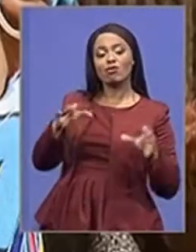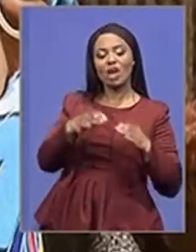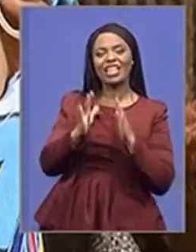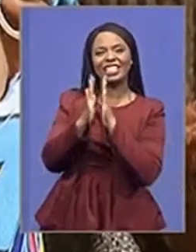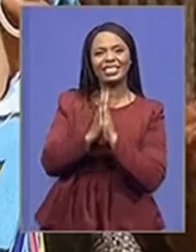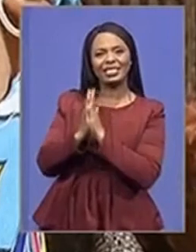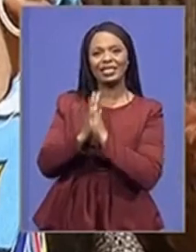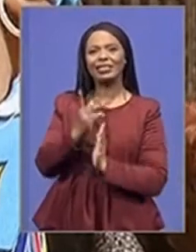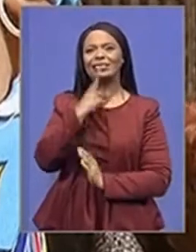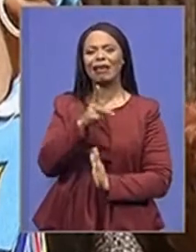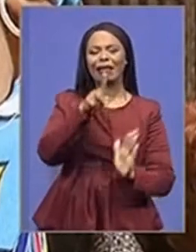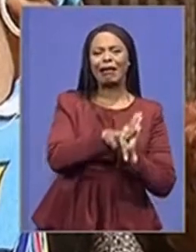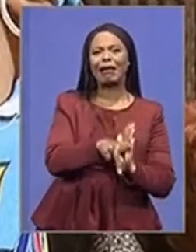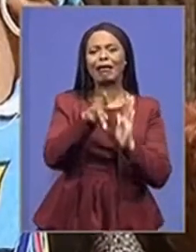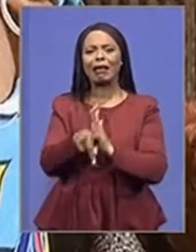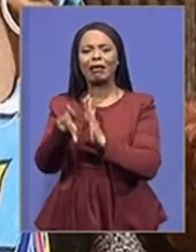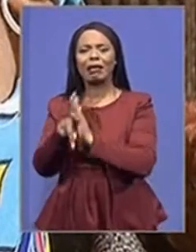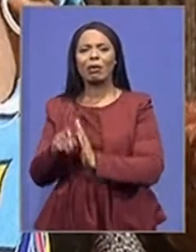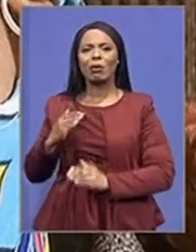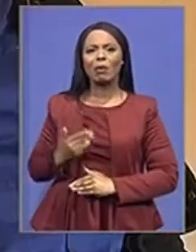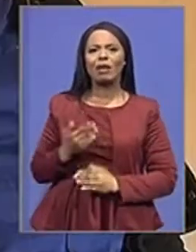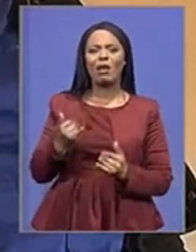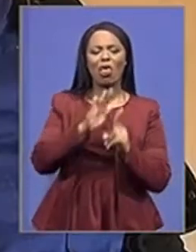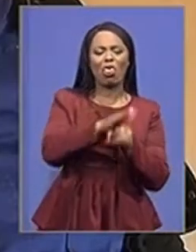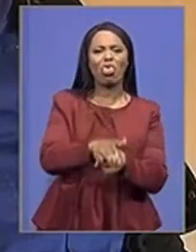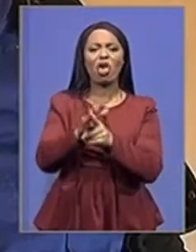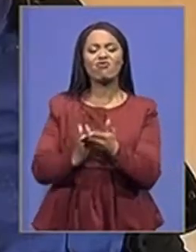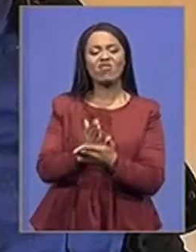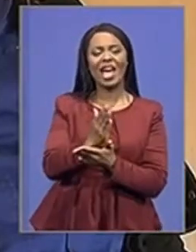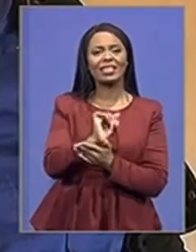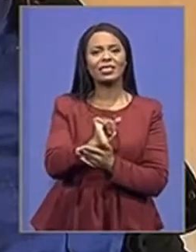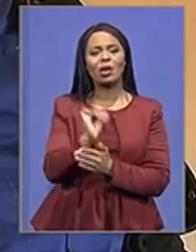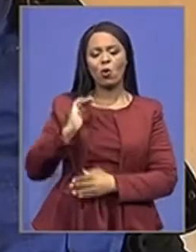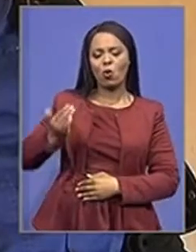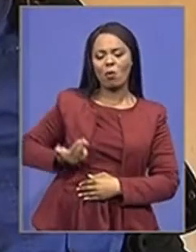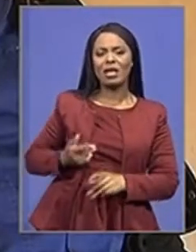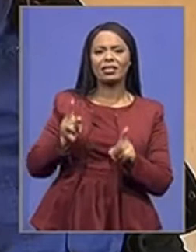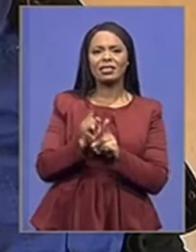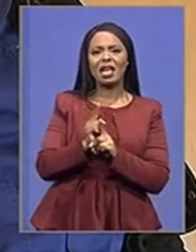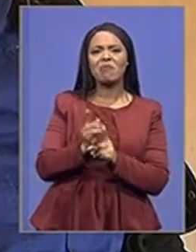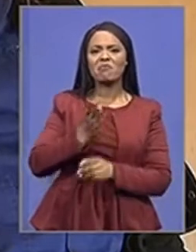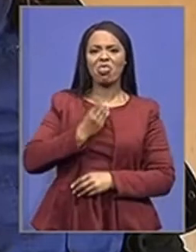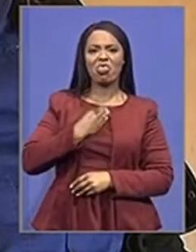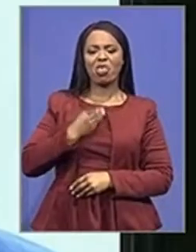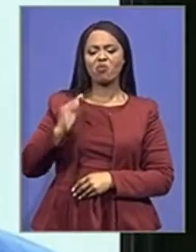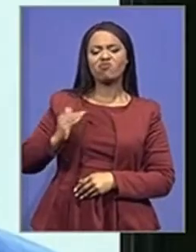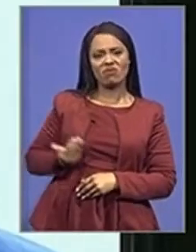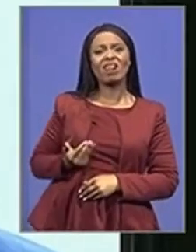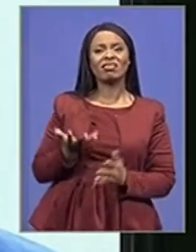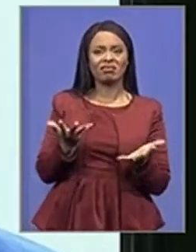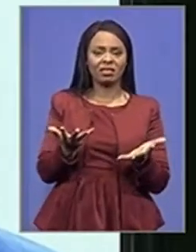re dipolano tsene di sotlaka ditshwanelo tsa basadi le go nyatsa seriti sa basadi. Re tla